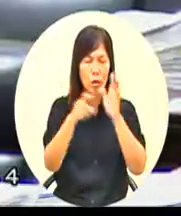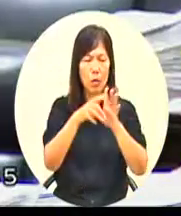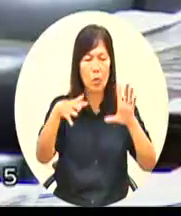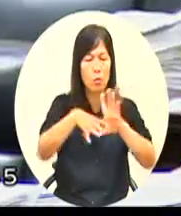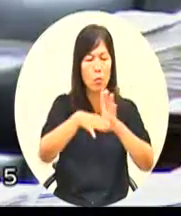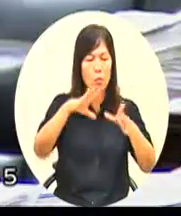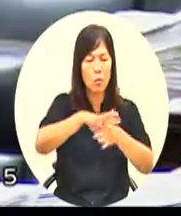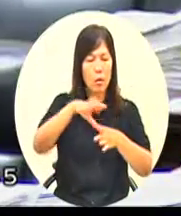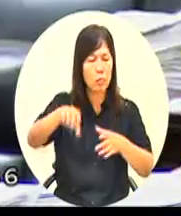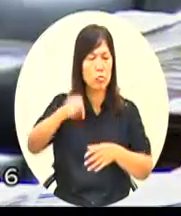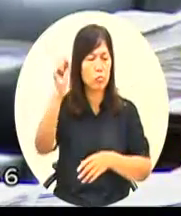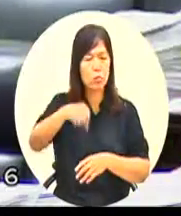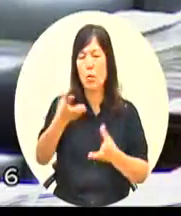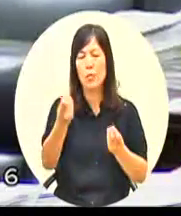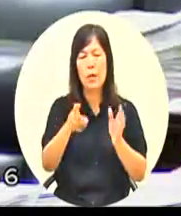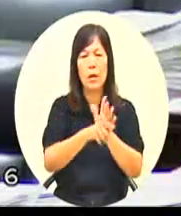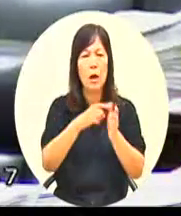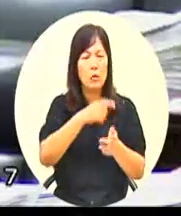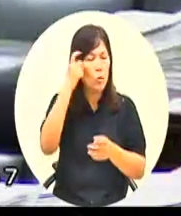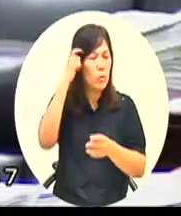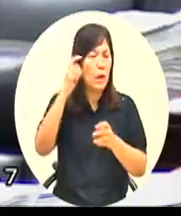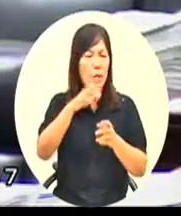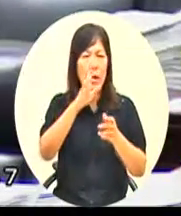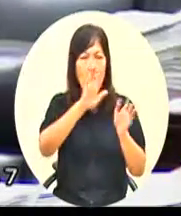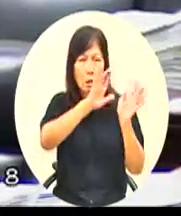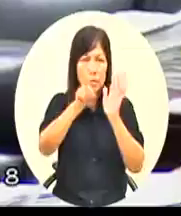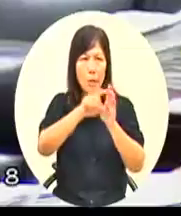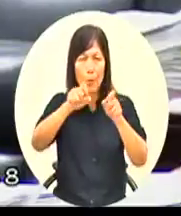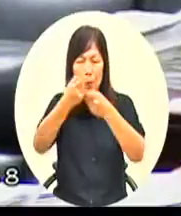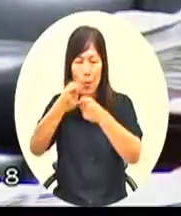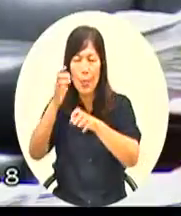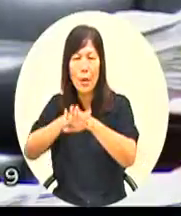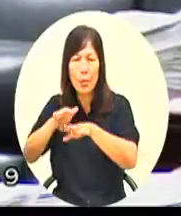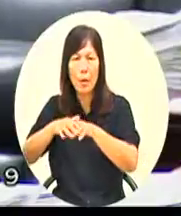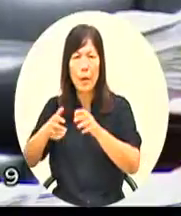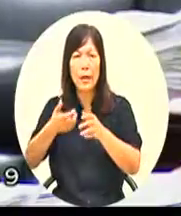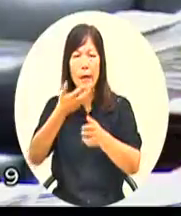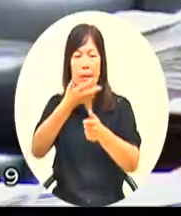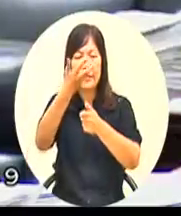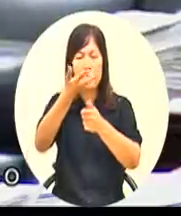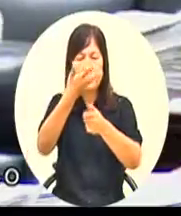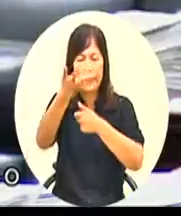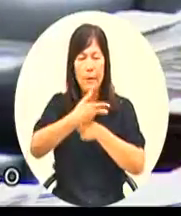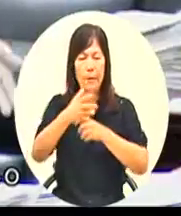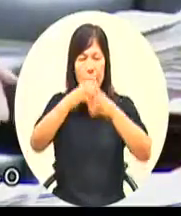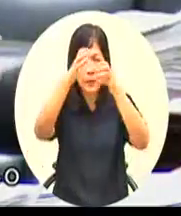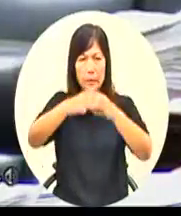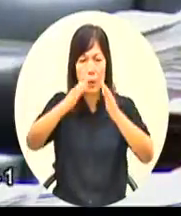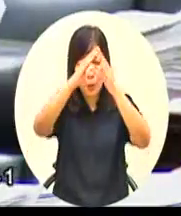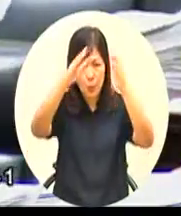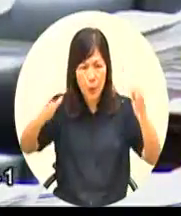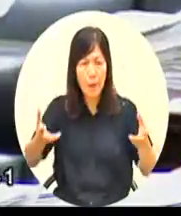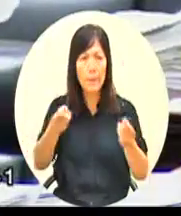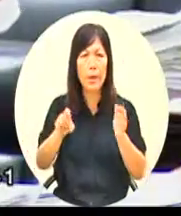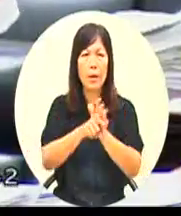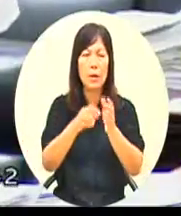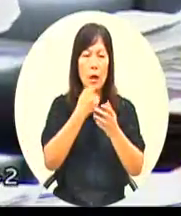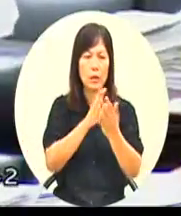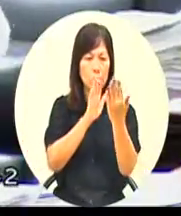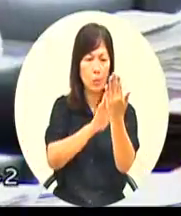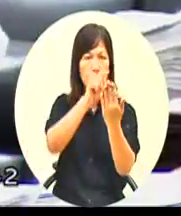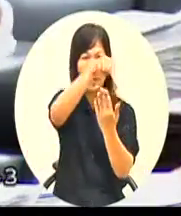应，说因为会破坏景观，所以一直都不答应让我们设那个候车亭。但是对面就是我们对面的